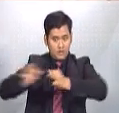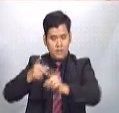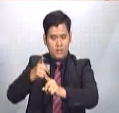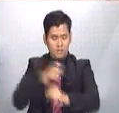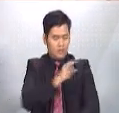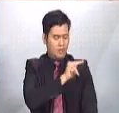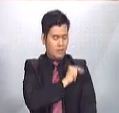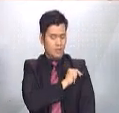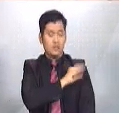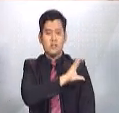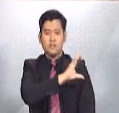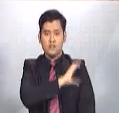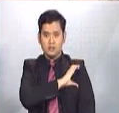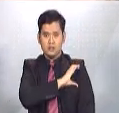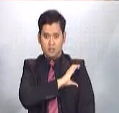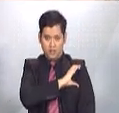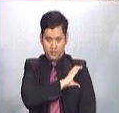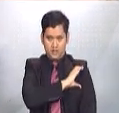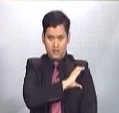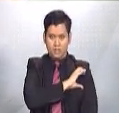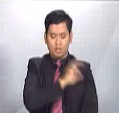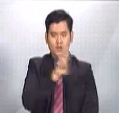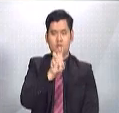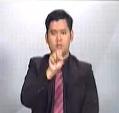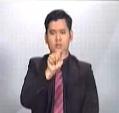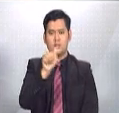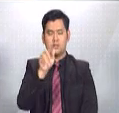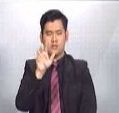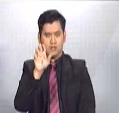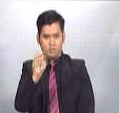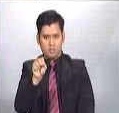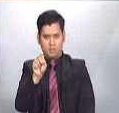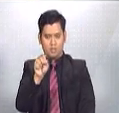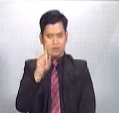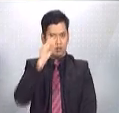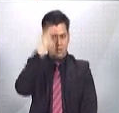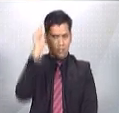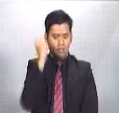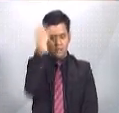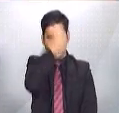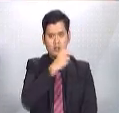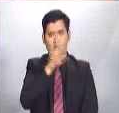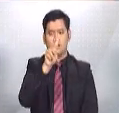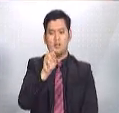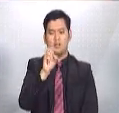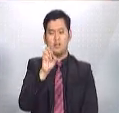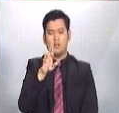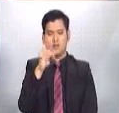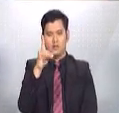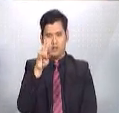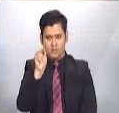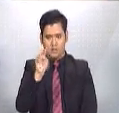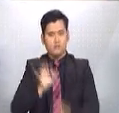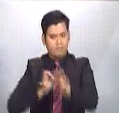Chancellor Universiti Sultan Azlan Shah USAS, Tan Sri Nordin Khardi.